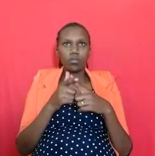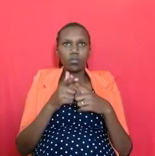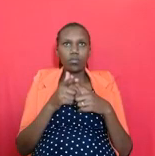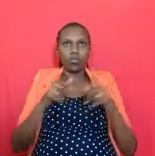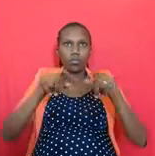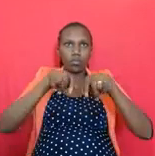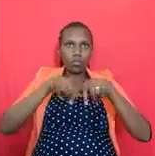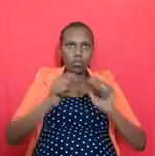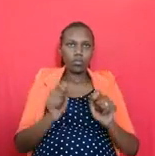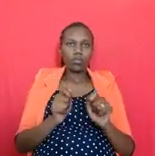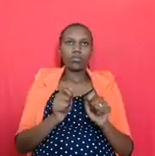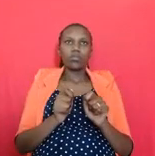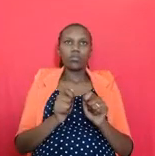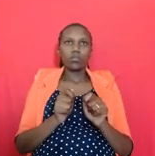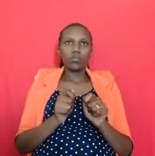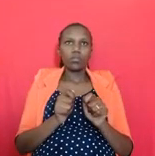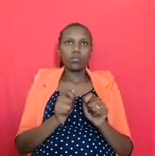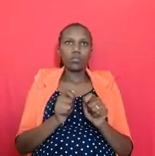akiwe nyuranga